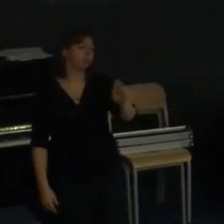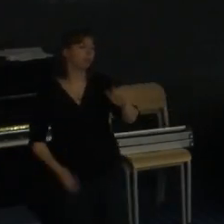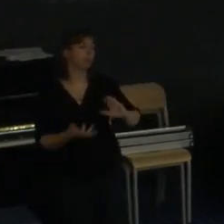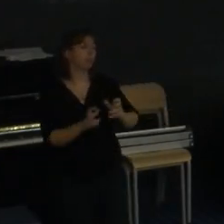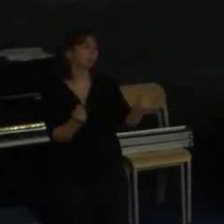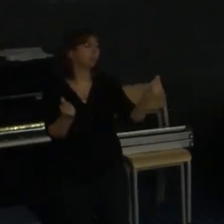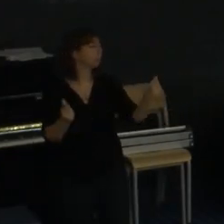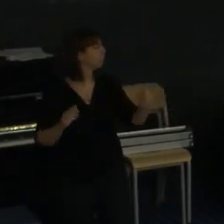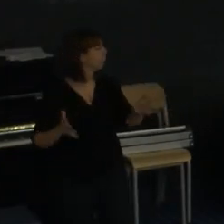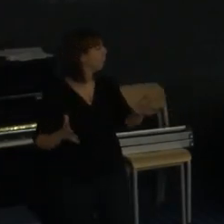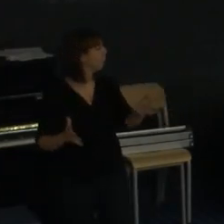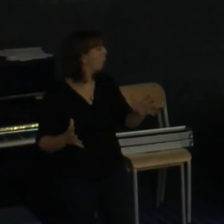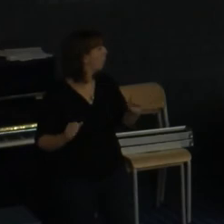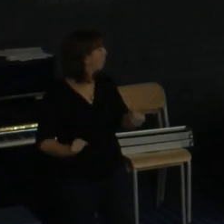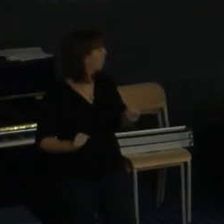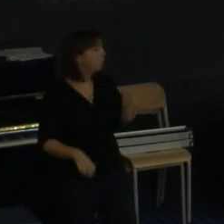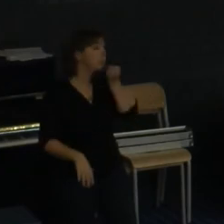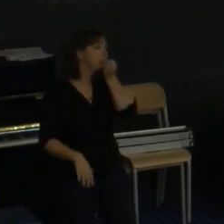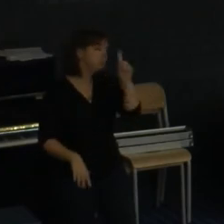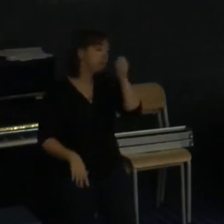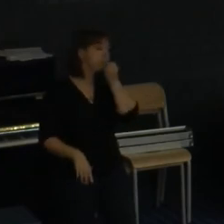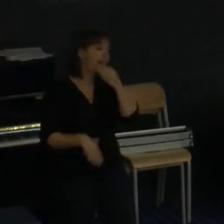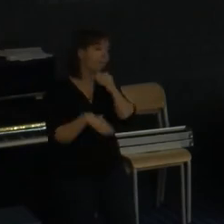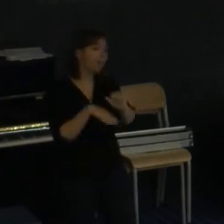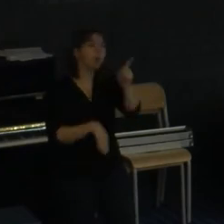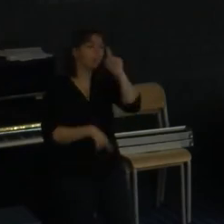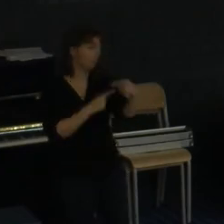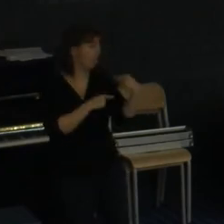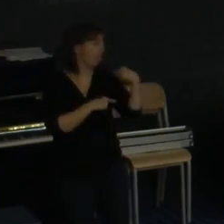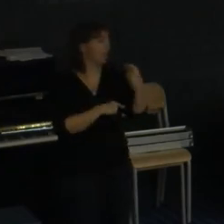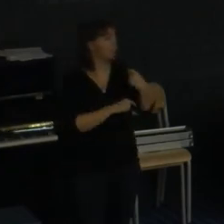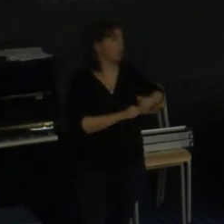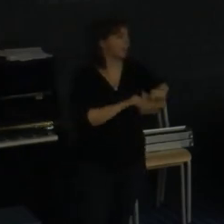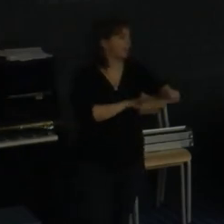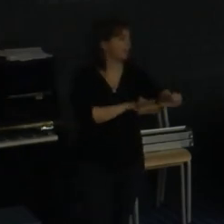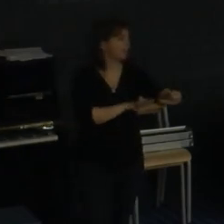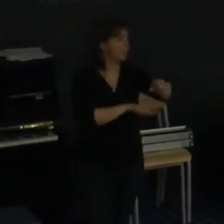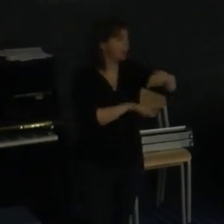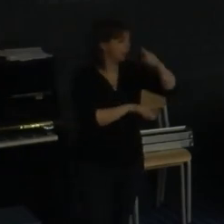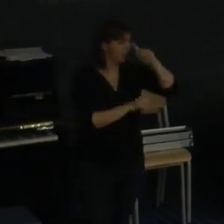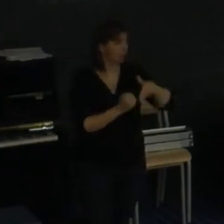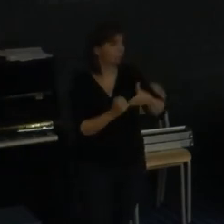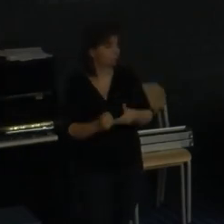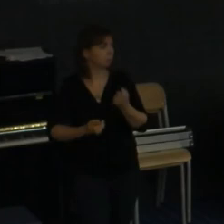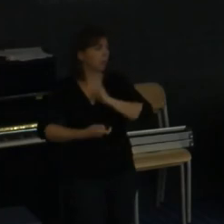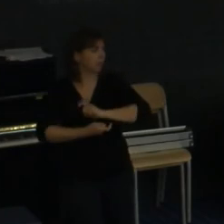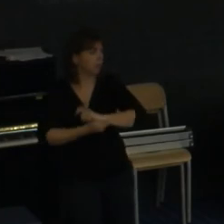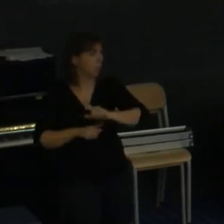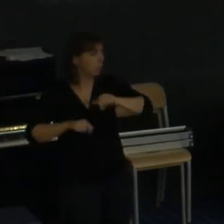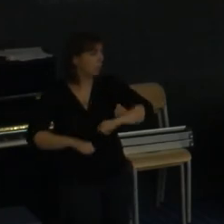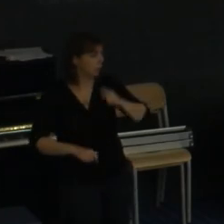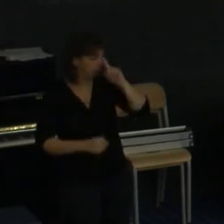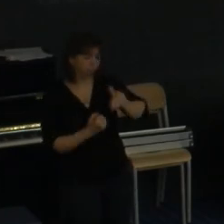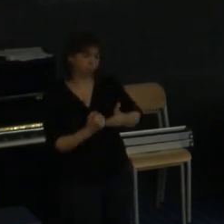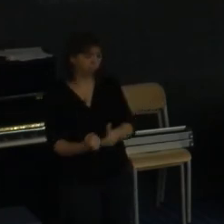on peut l'utiliser, en fait. Il est vachement bien fait. Parce que depuis la version 7, il supporte directement Python de manière native. Donc, on peut